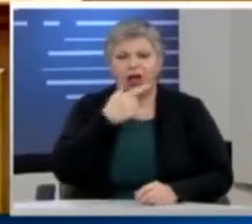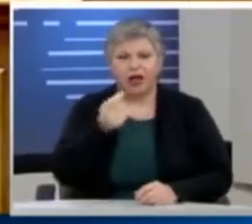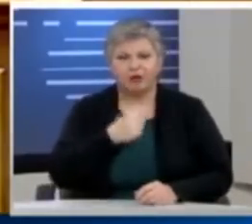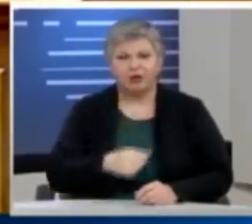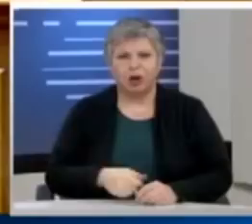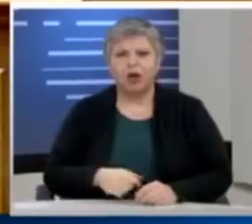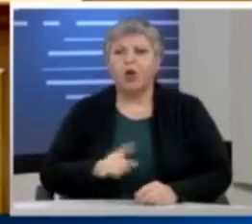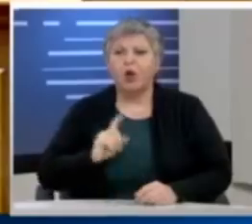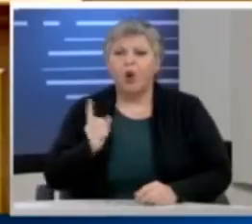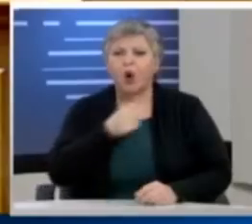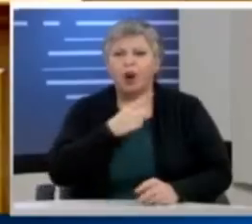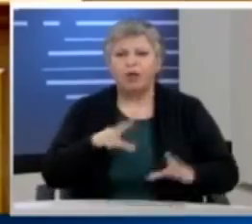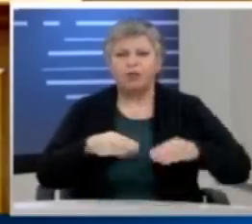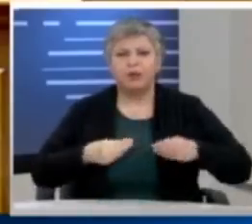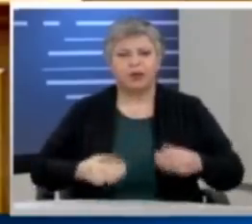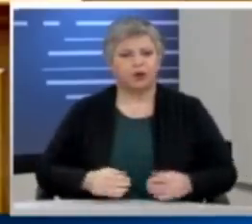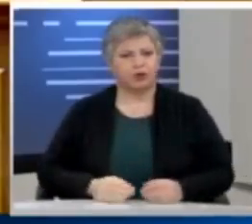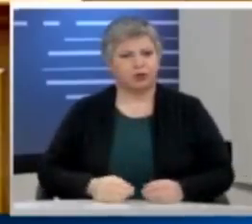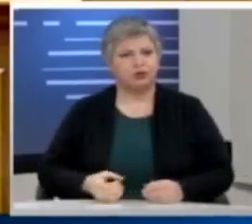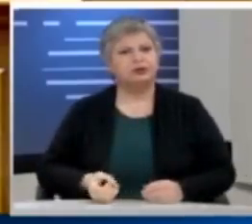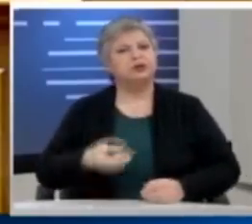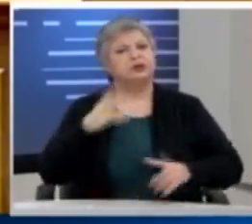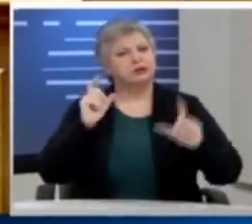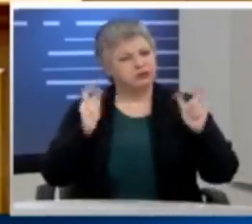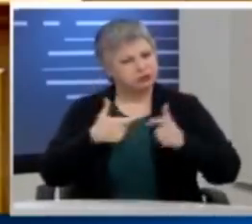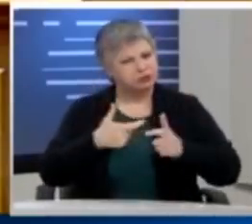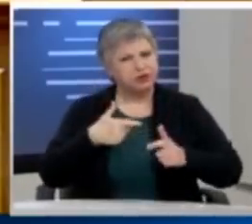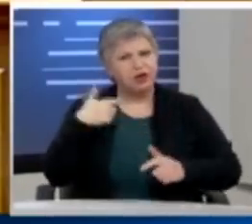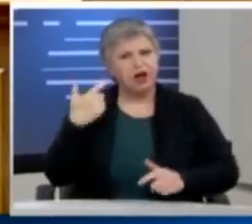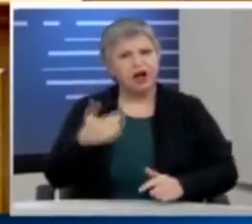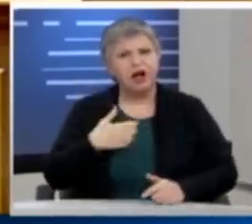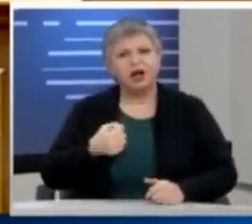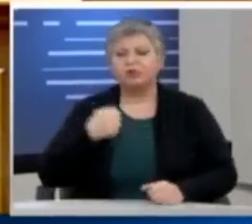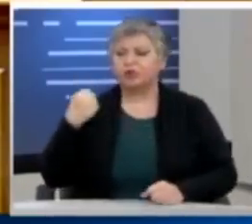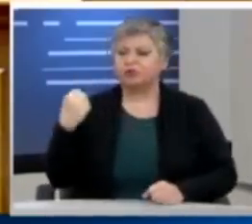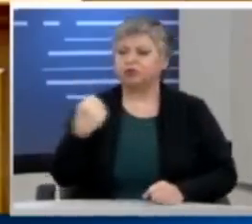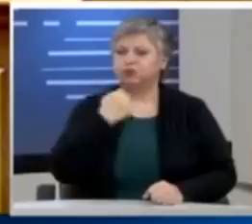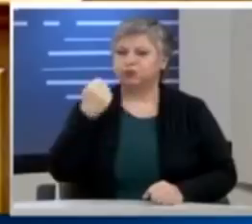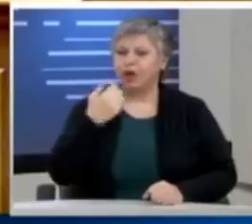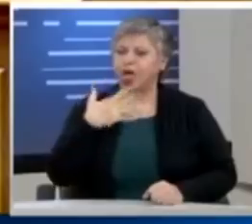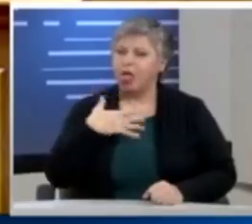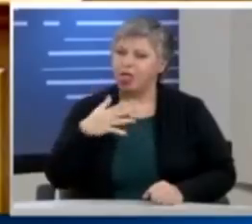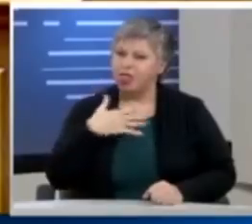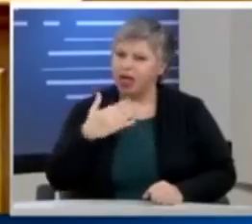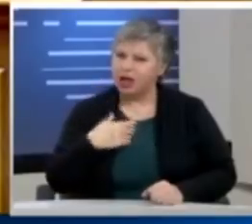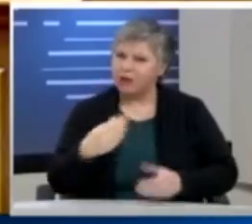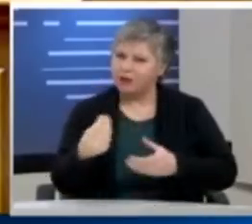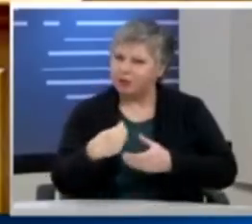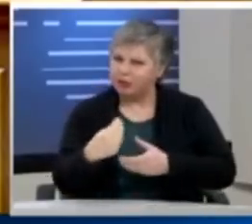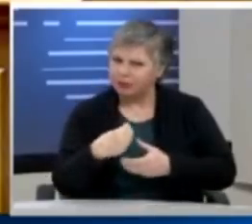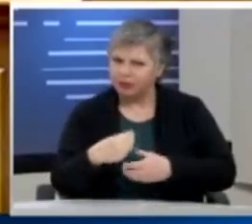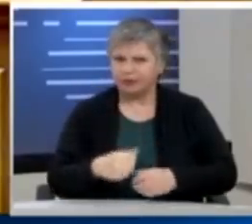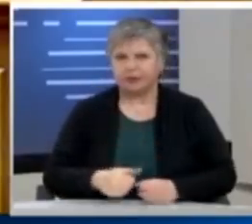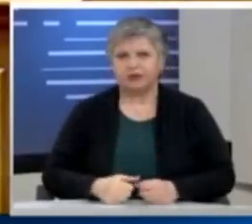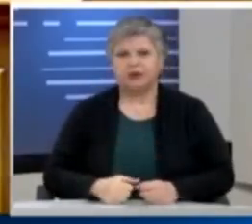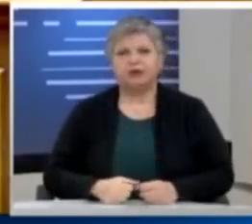Νέα Δημοκρατία με τη στάση της να ψαλεύει στα θολά νερά του αντιδραστικού εθνικισμού, να καλύπτει ακόμα και πλευρές